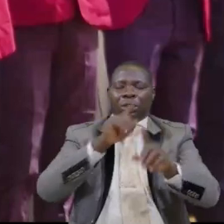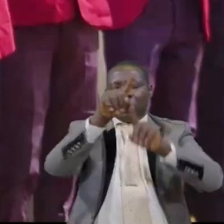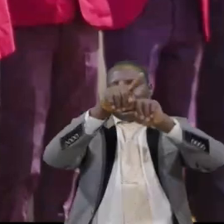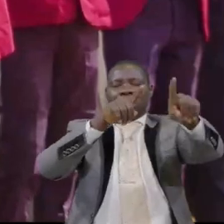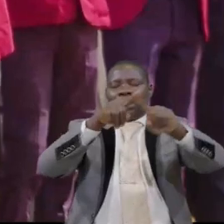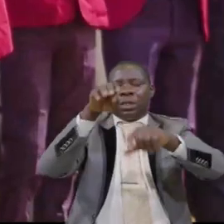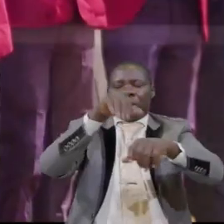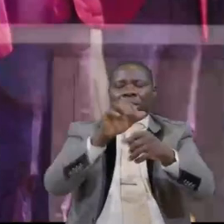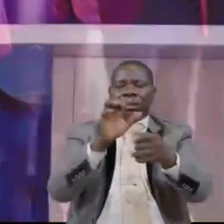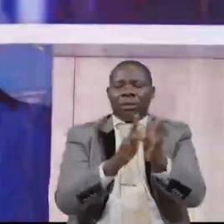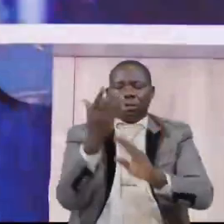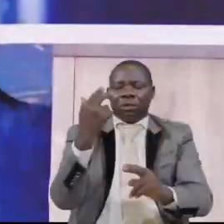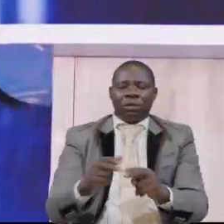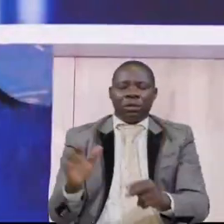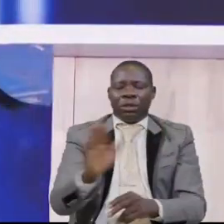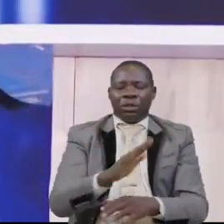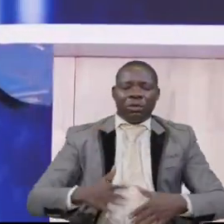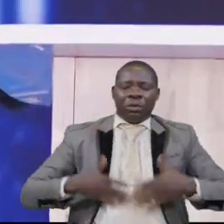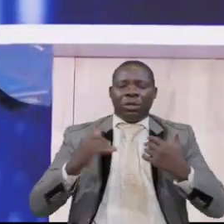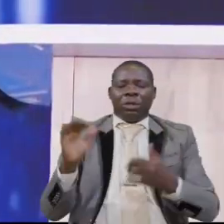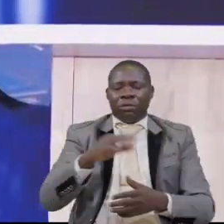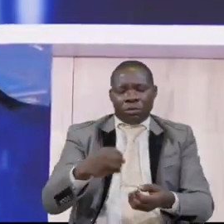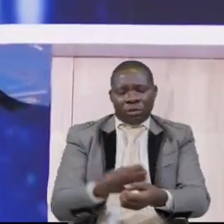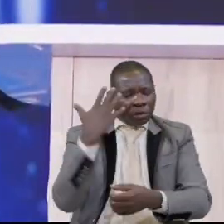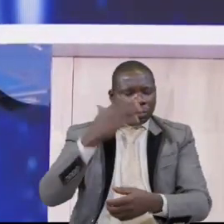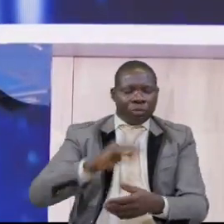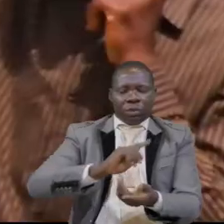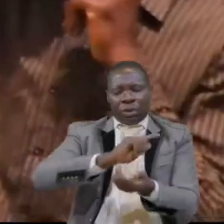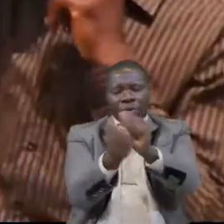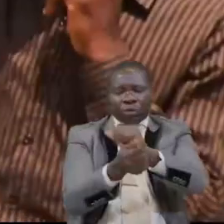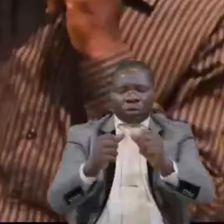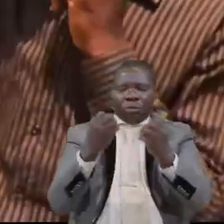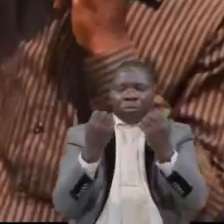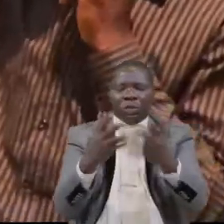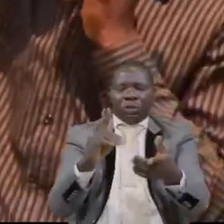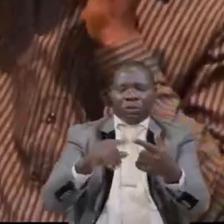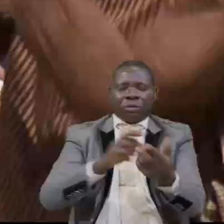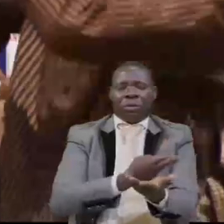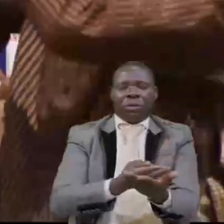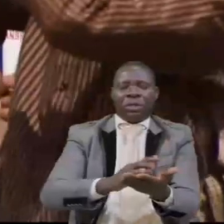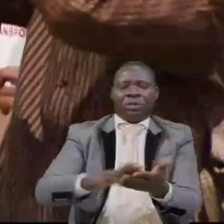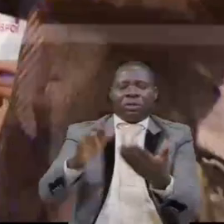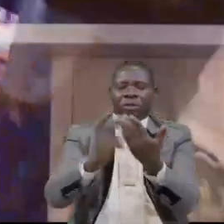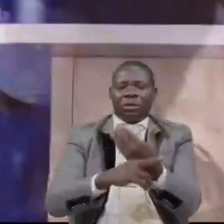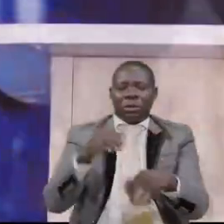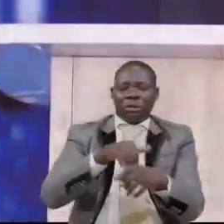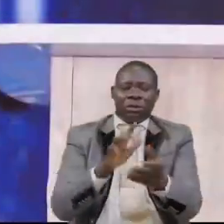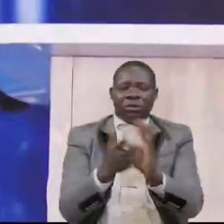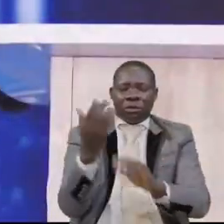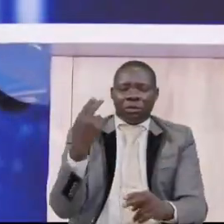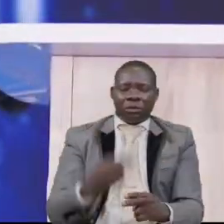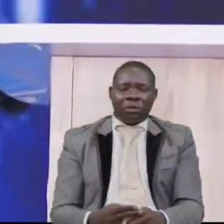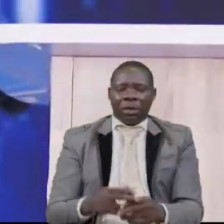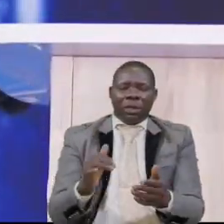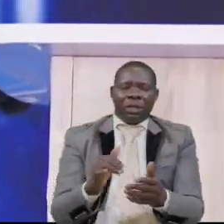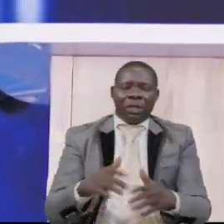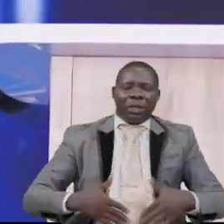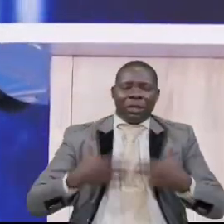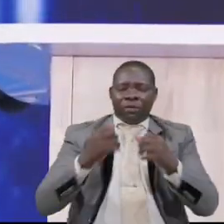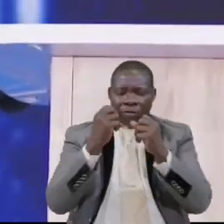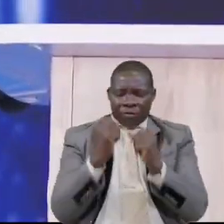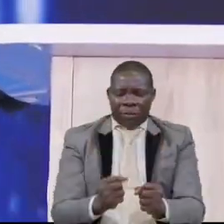votre vie votre influence conduiront plusieurs à la justice la vie de force vie de puissance